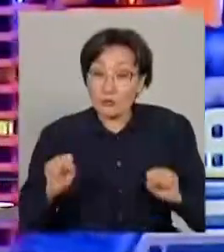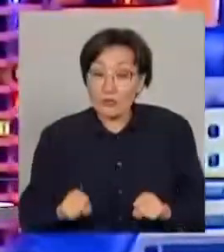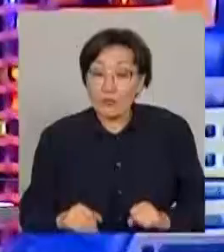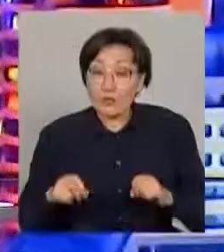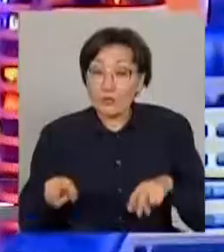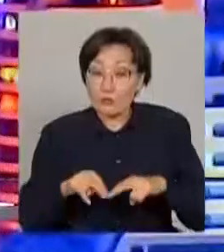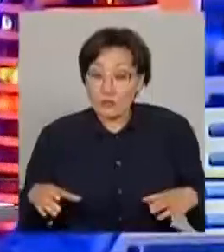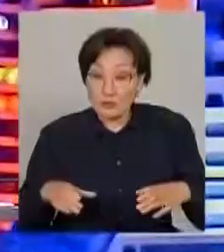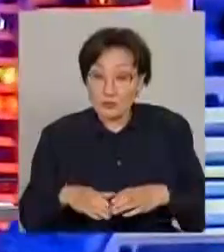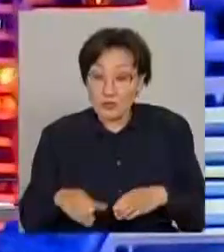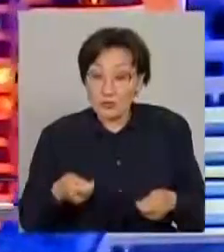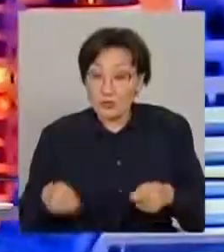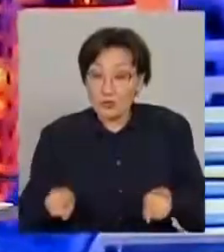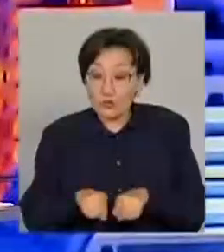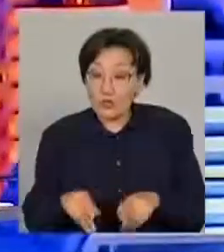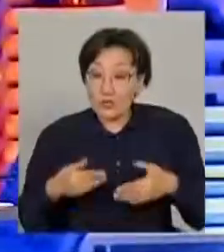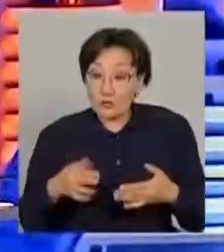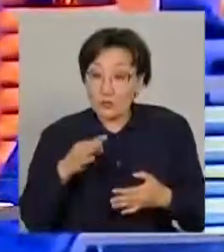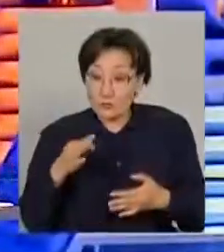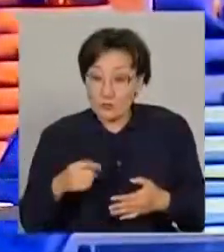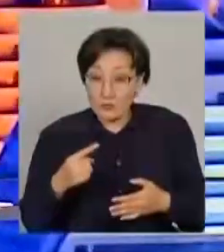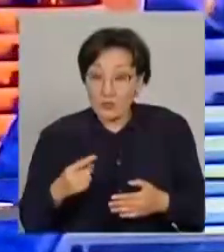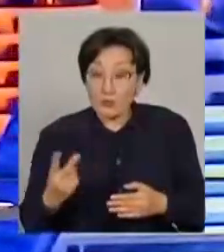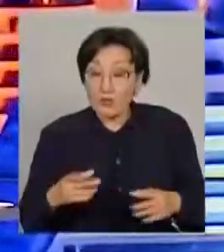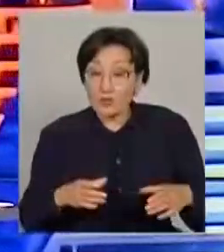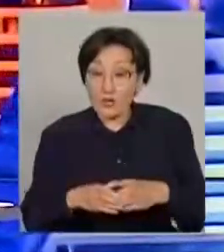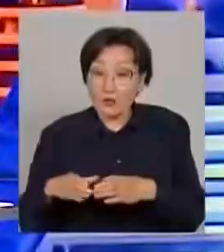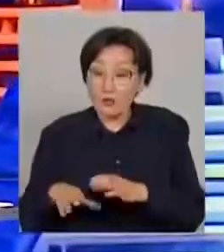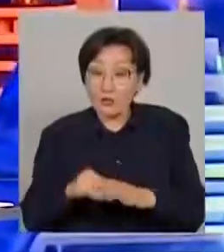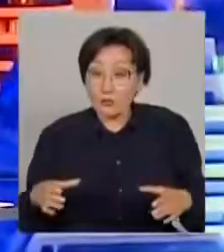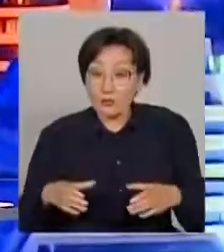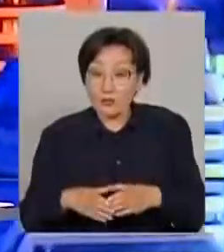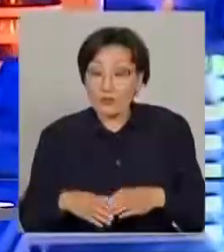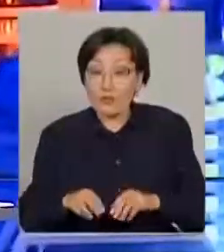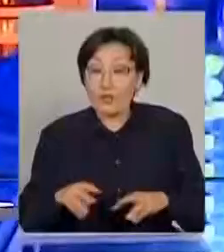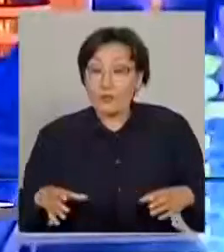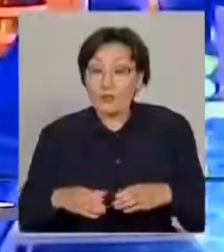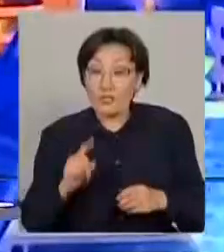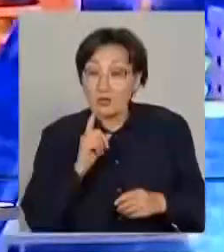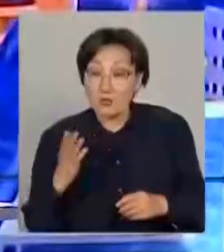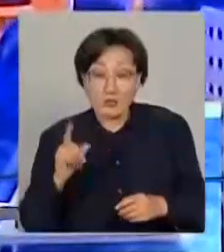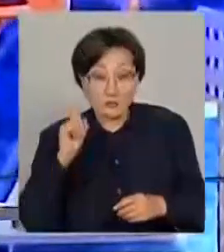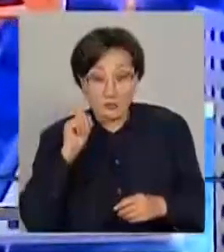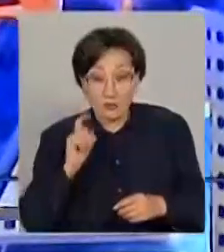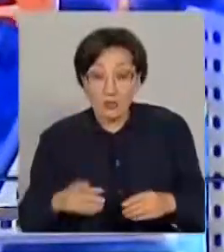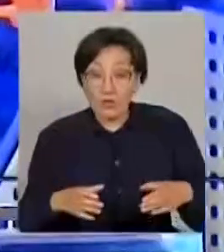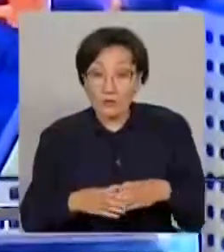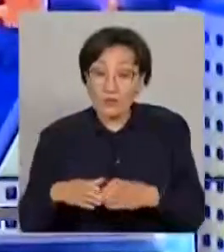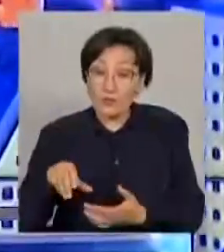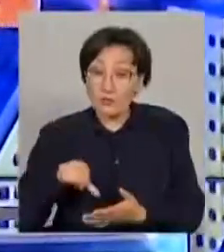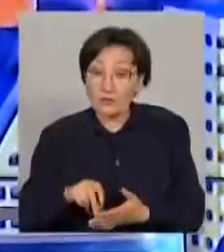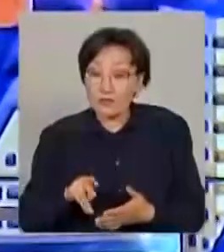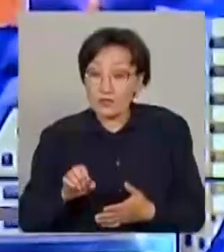аудиторлық палата төрағасы осындай ұсыныс айтты. Қос палатаның депутаттары бүгін үкіметтің есебін тыңдаған еді. Бірнеше партия өкілдері